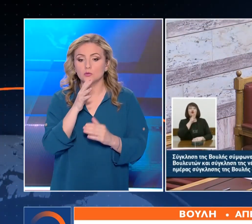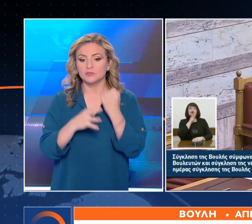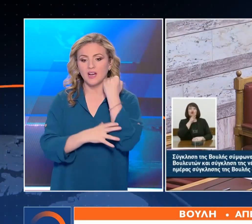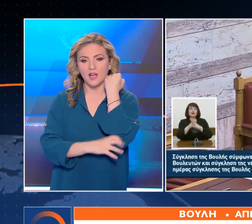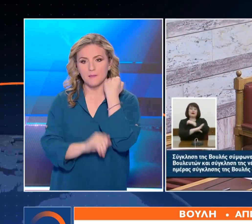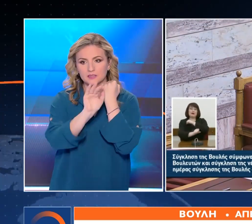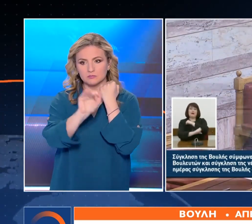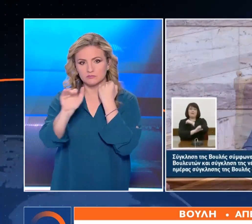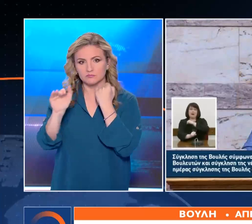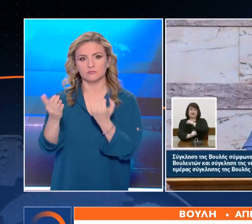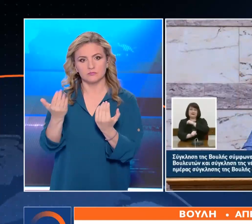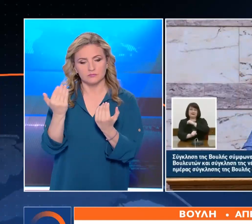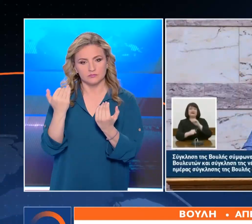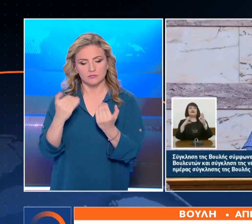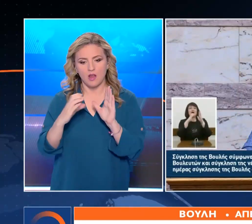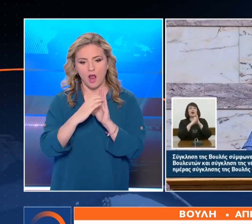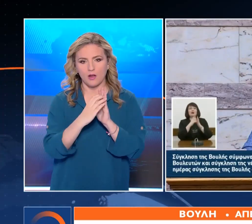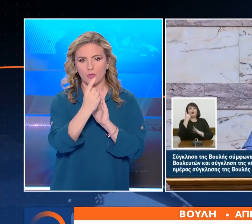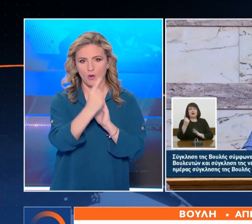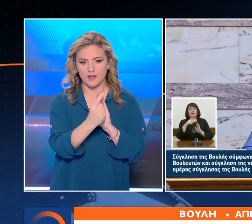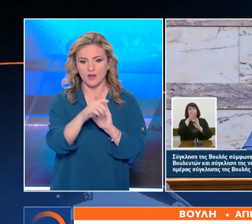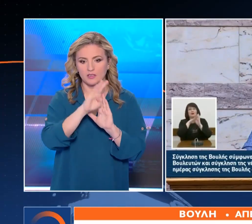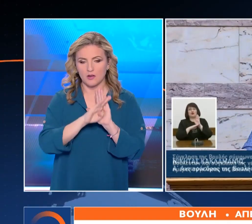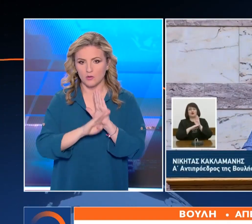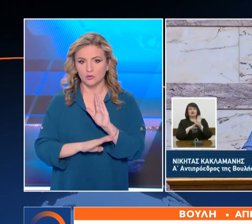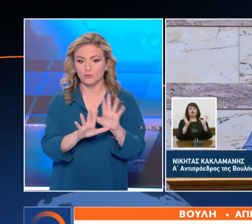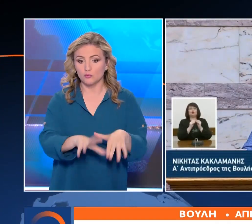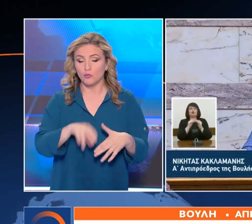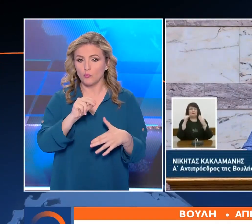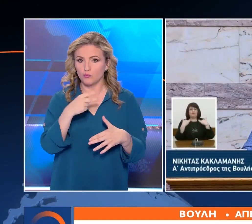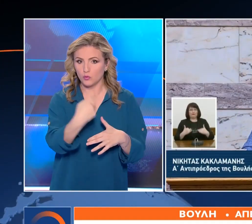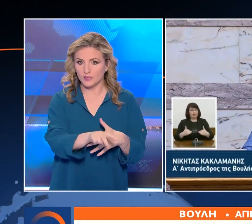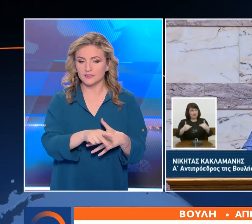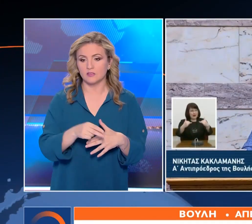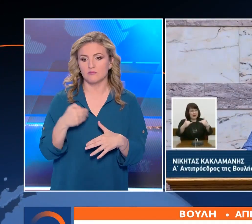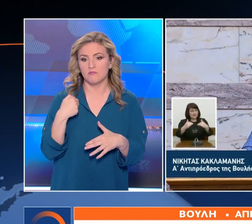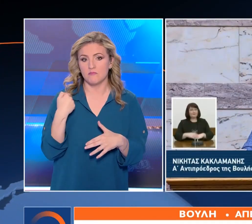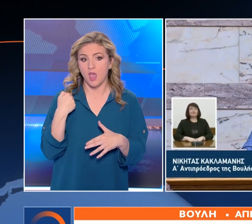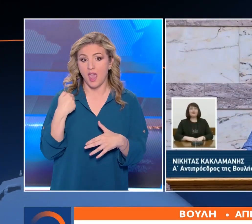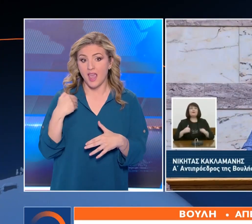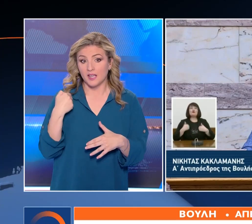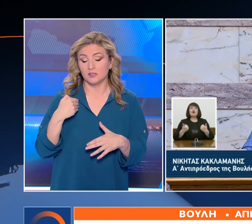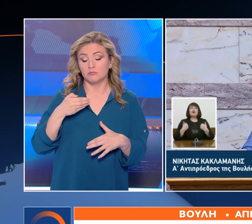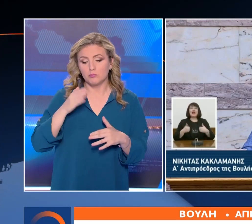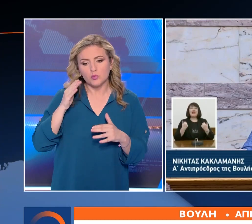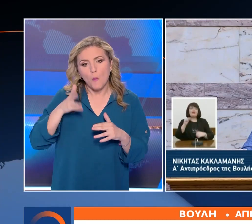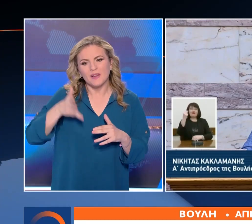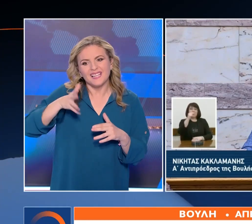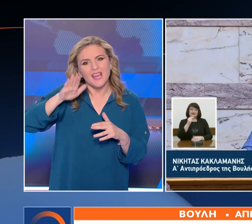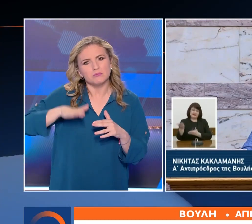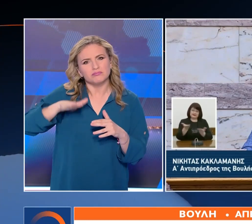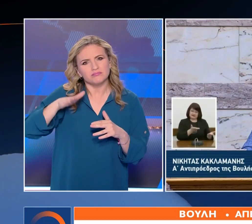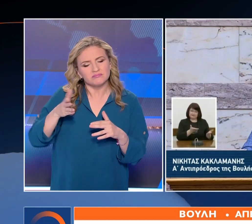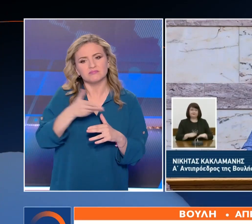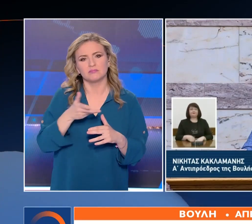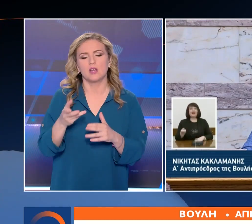γραμματής, σύμφωνα με το άρθρο 1 του κανονισμού της Βουλής, οι νεότεροι σε ηλικία βουλευτές. Από